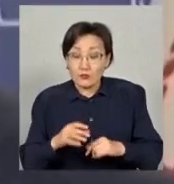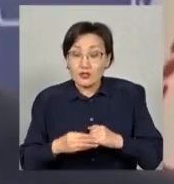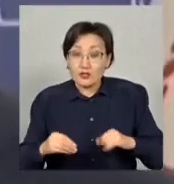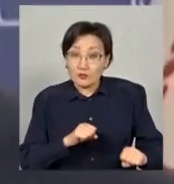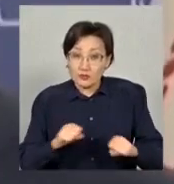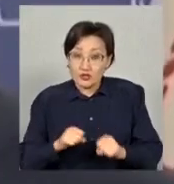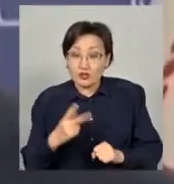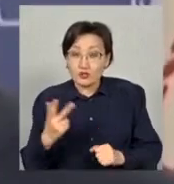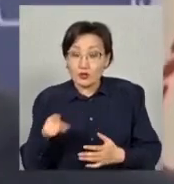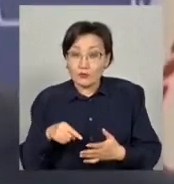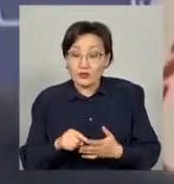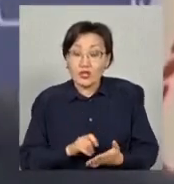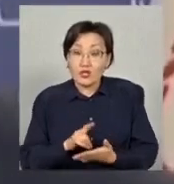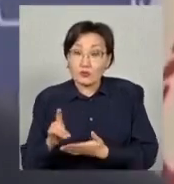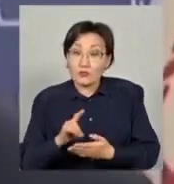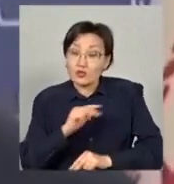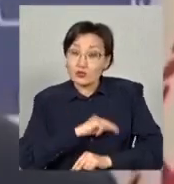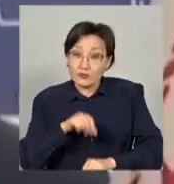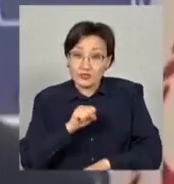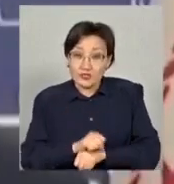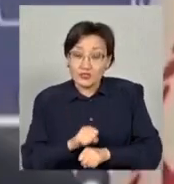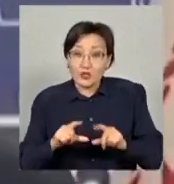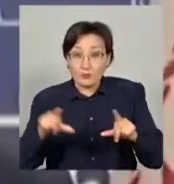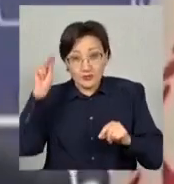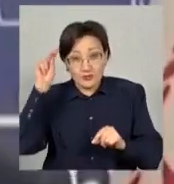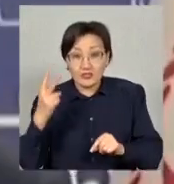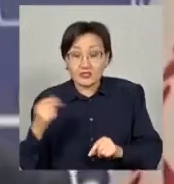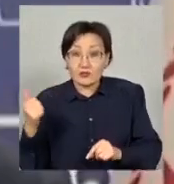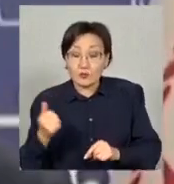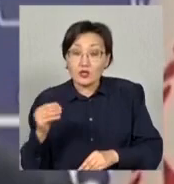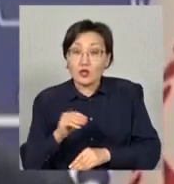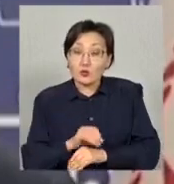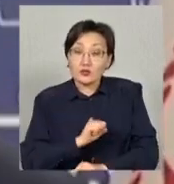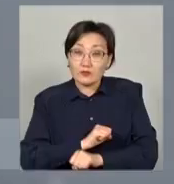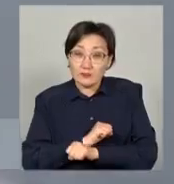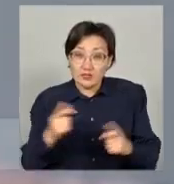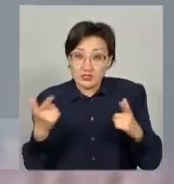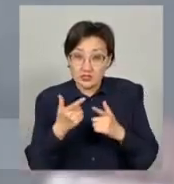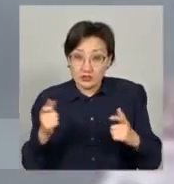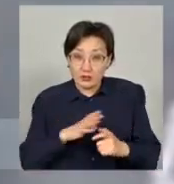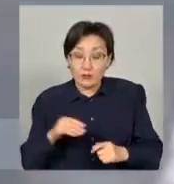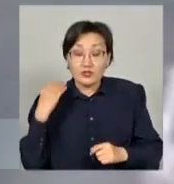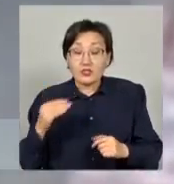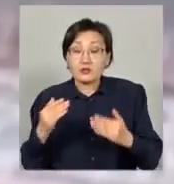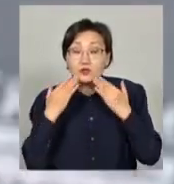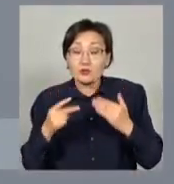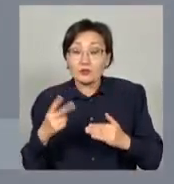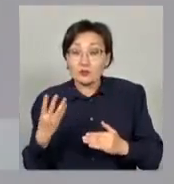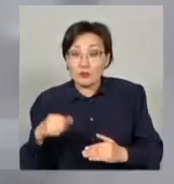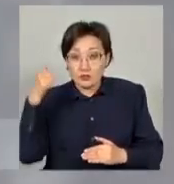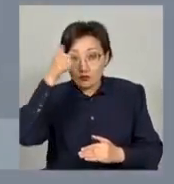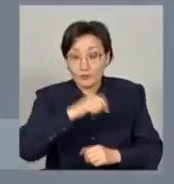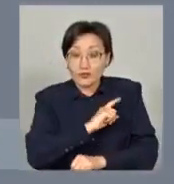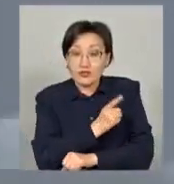үш қалада әуежайлардың жұмысы тоқтатылды, мектептерде 2 апталық қосымша демалыс жарияланды. Түркияда соңғы 24 жыл бұрын